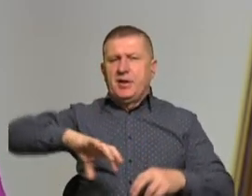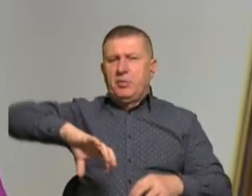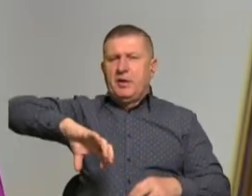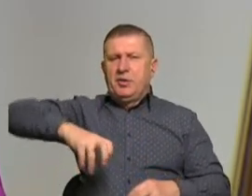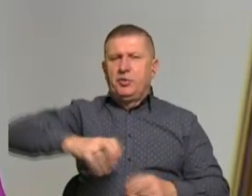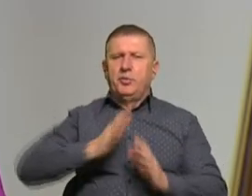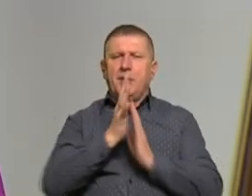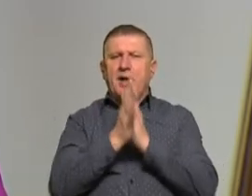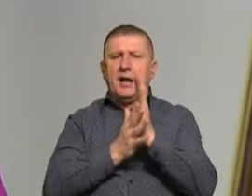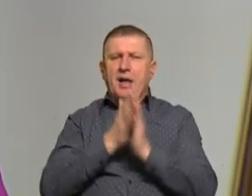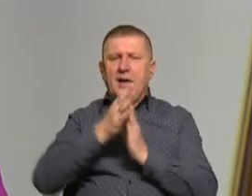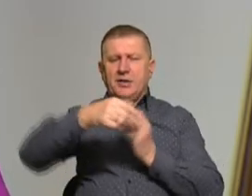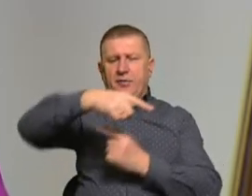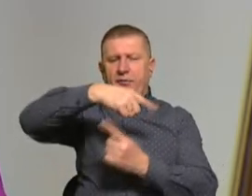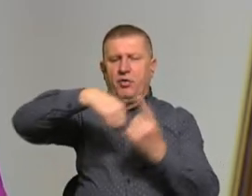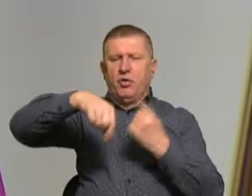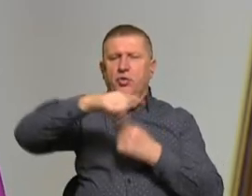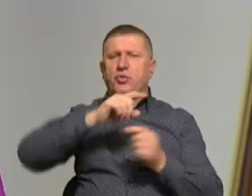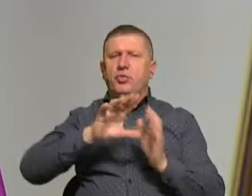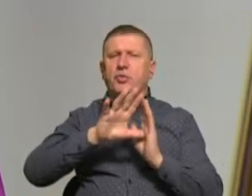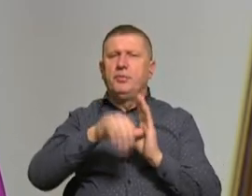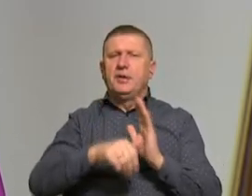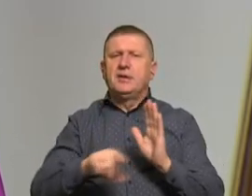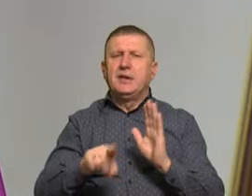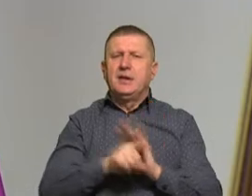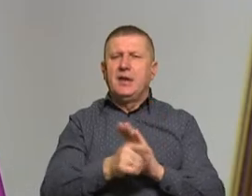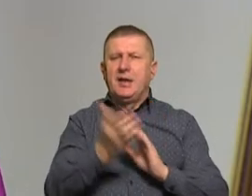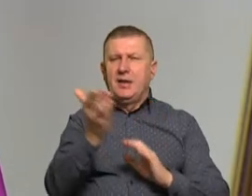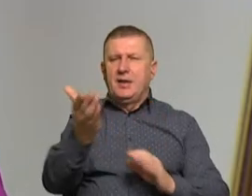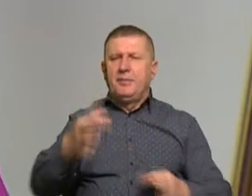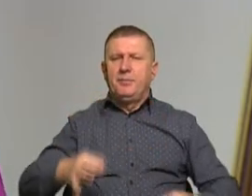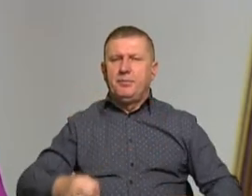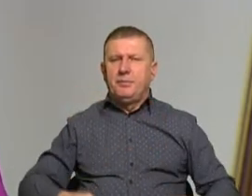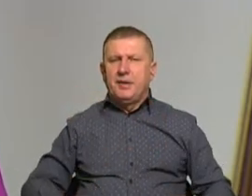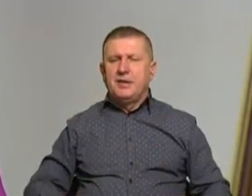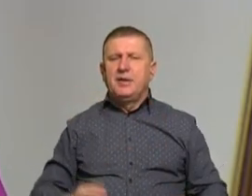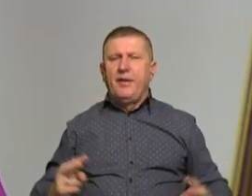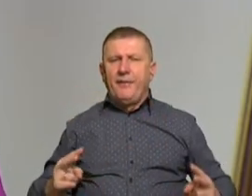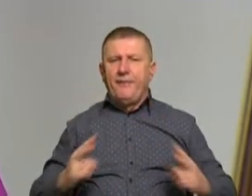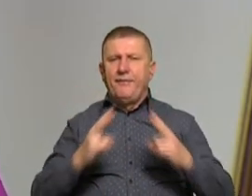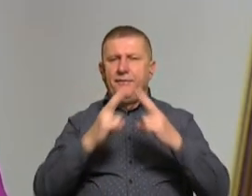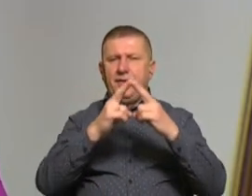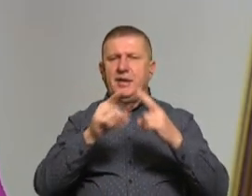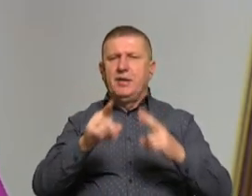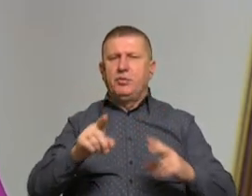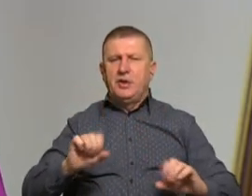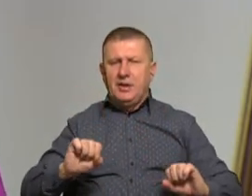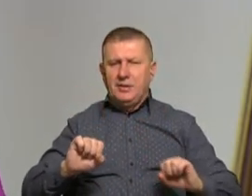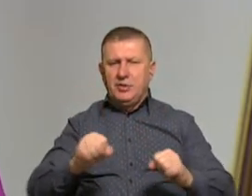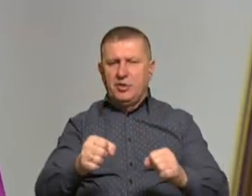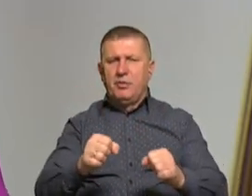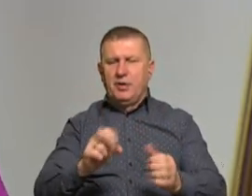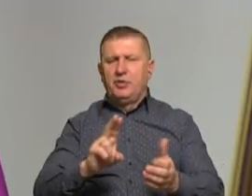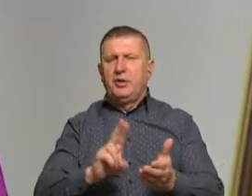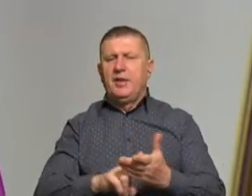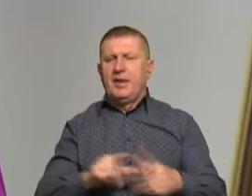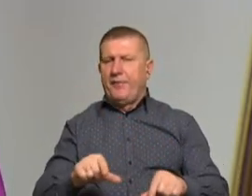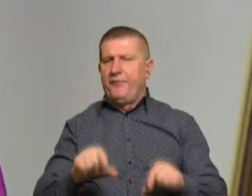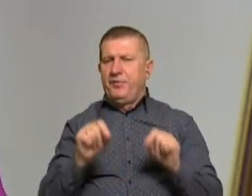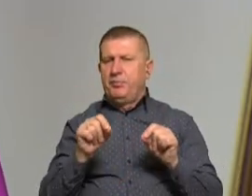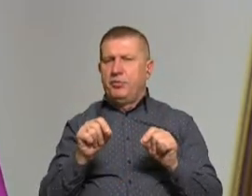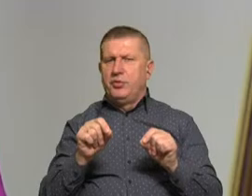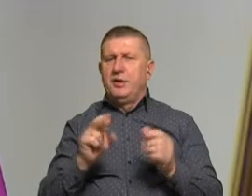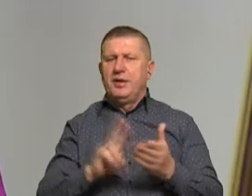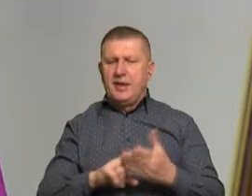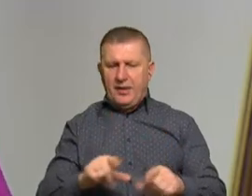Las Wokół Miast i tak się złożyło dla państwa niefortunnie, że finał tej działalności przypadł na kampanię. Więc w kampanii trzeba